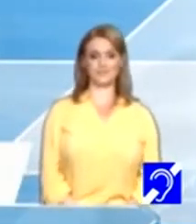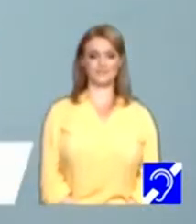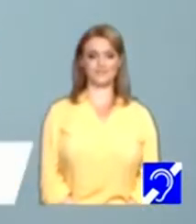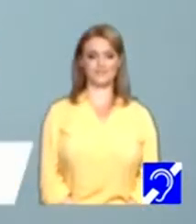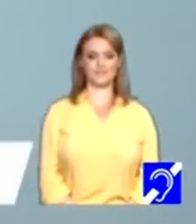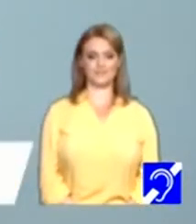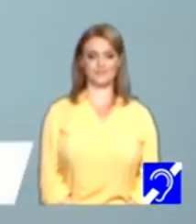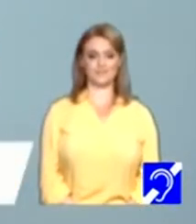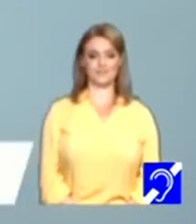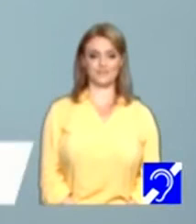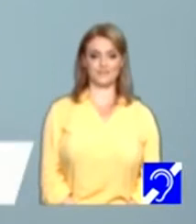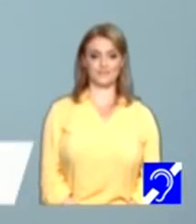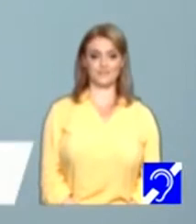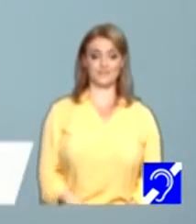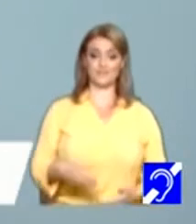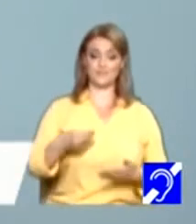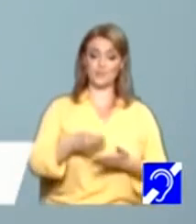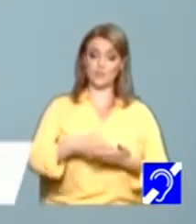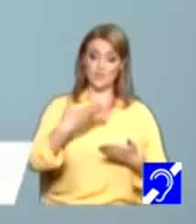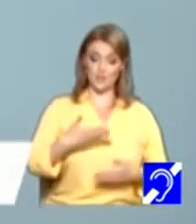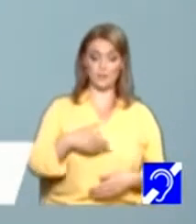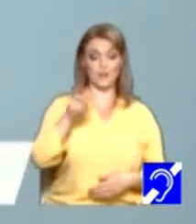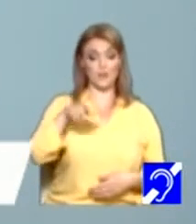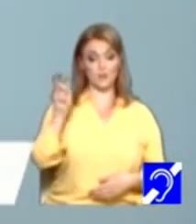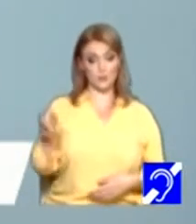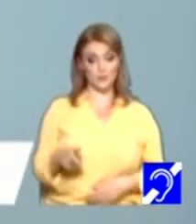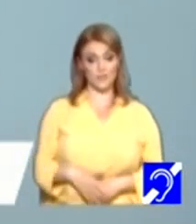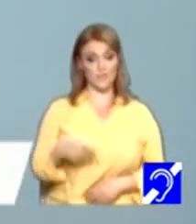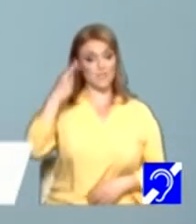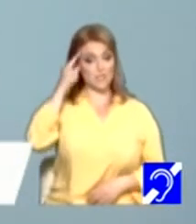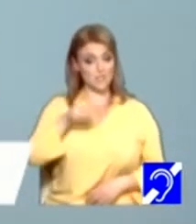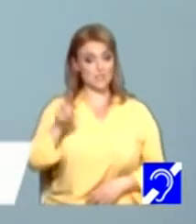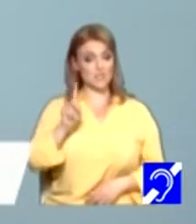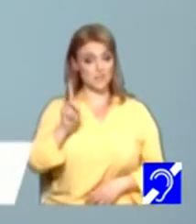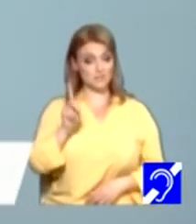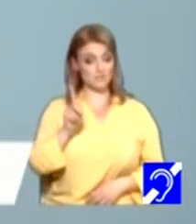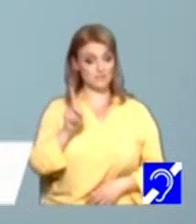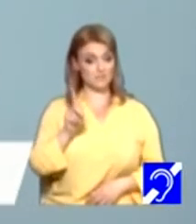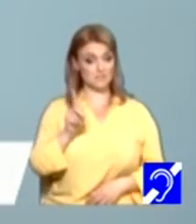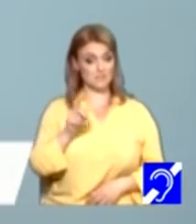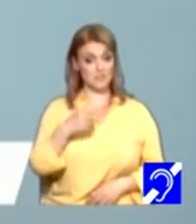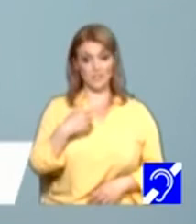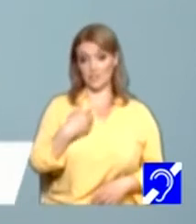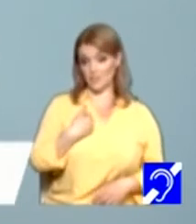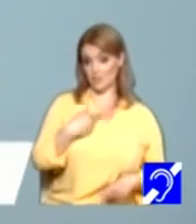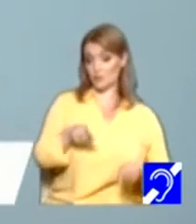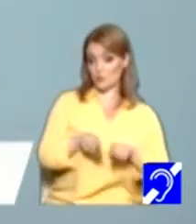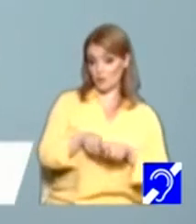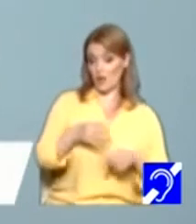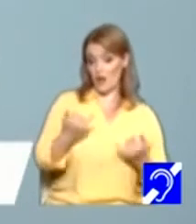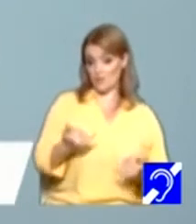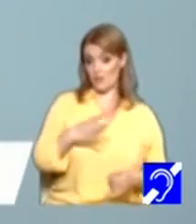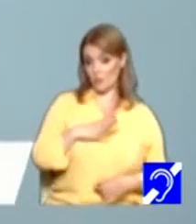Revin. Stimați cetățeni, știți, eu tot astăzi am fost, ca și